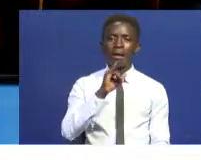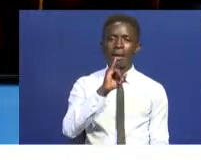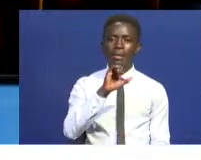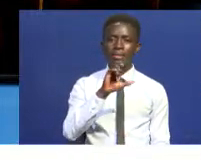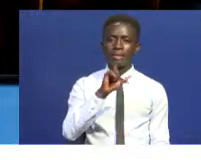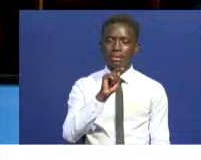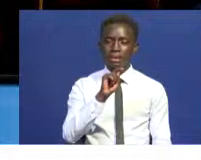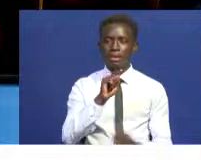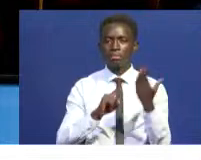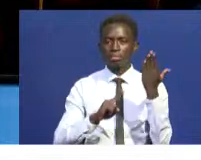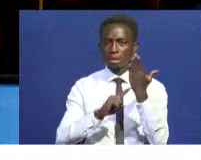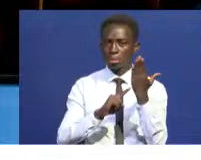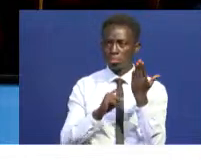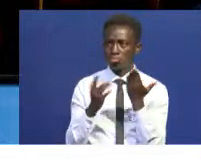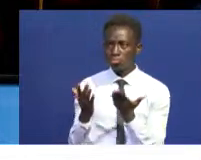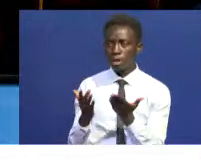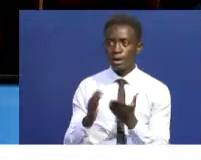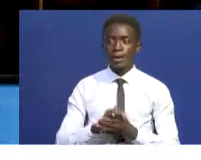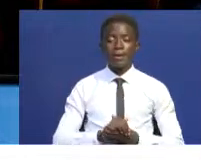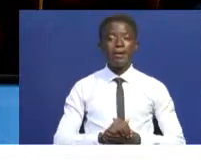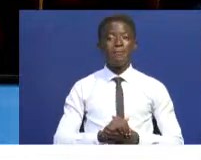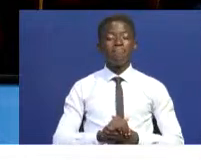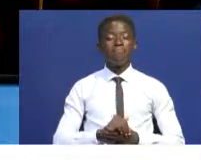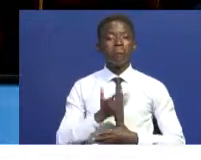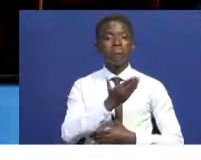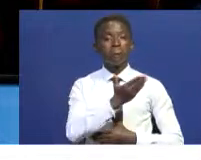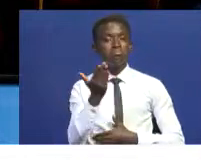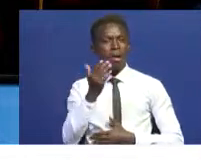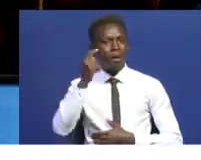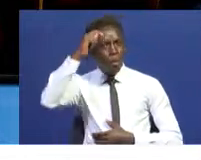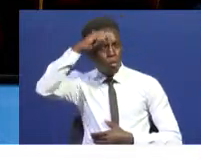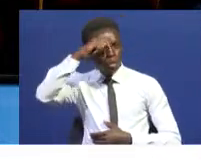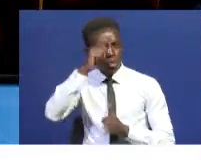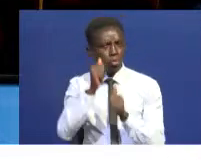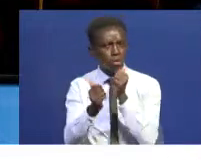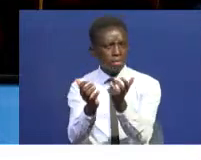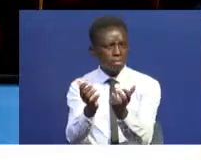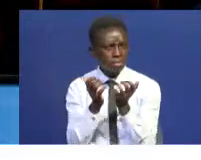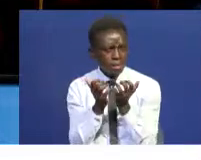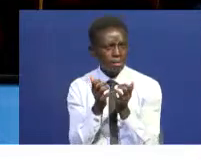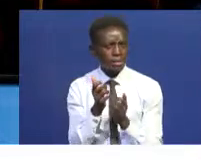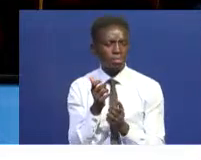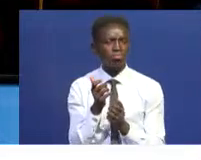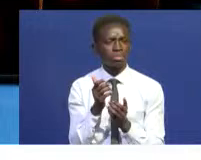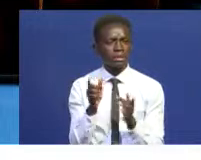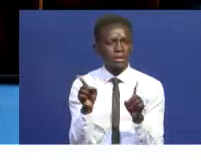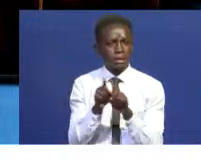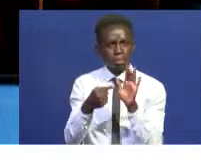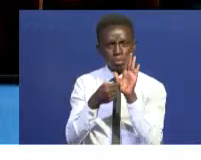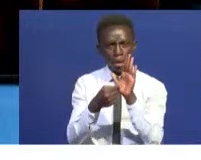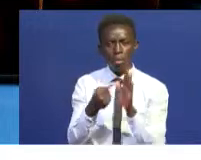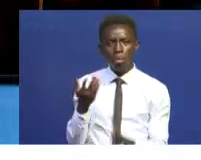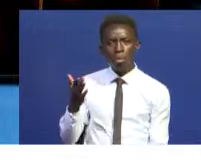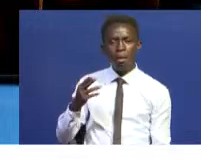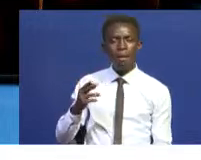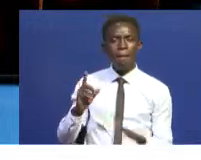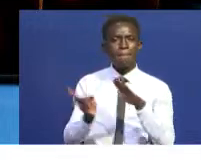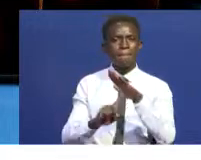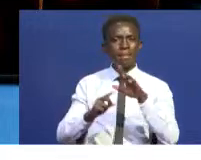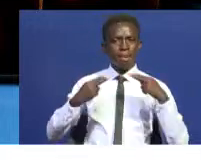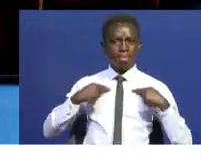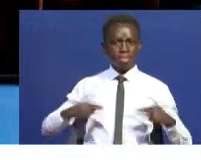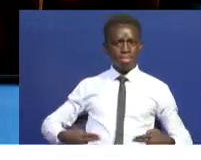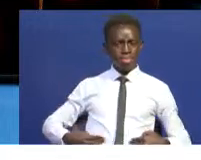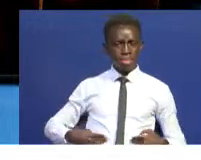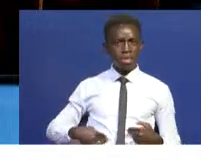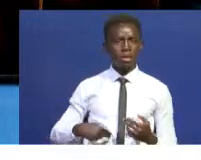ili kuambatanisha majukumu yao na ujuzi unaohitajika katika sekta muhimu kama ile ya afya unaimarishwa. Waziri wa Habari,